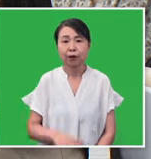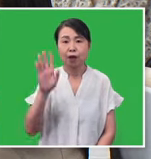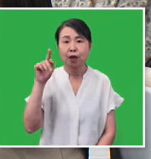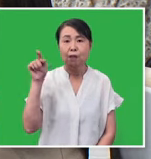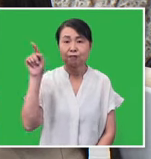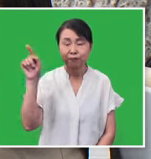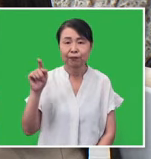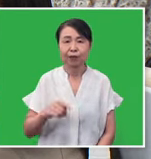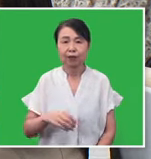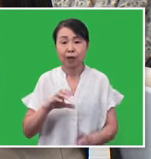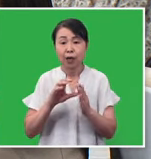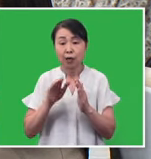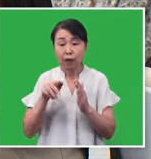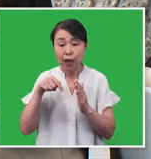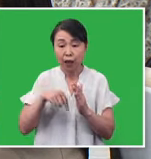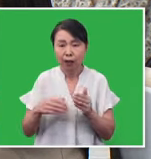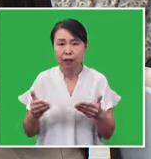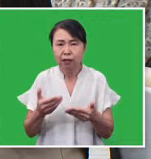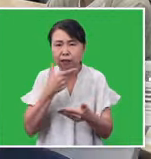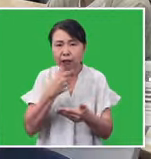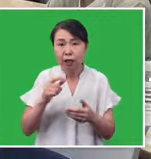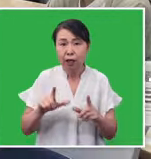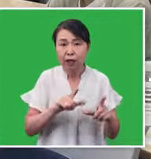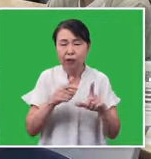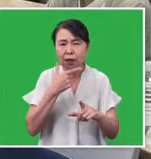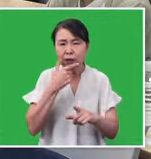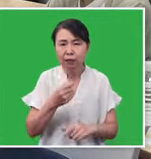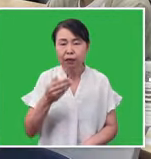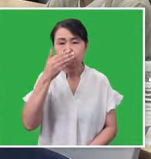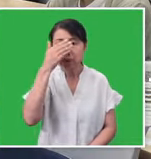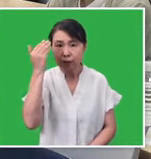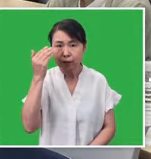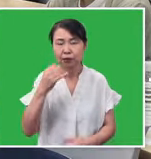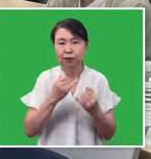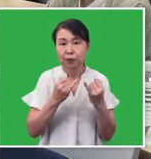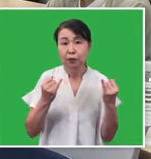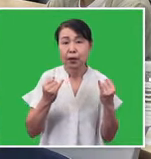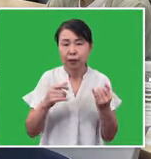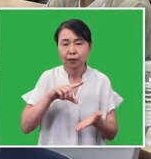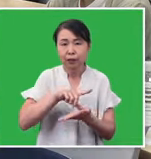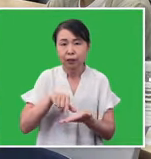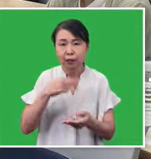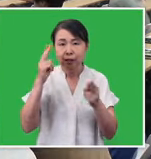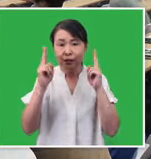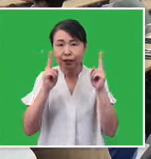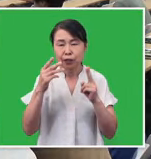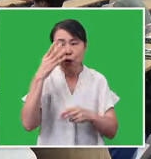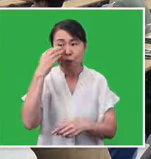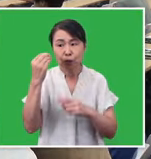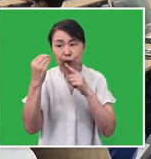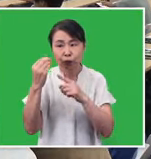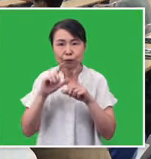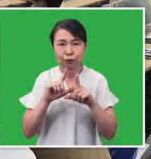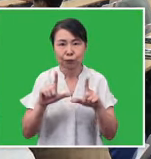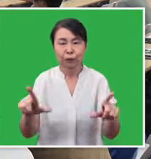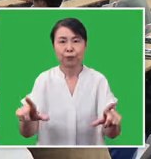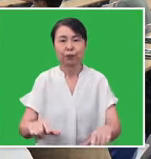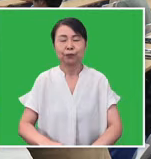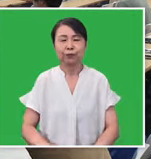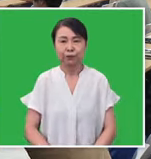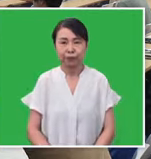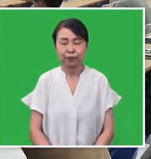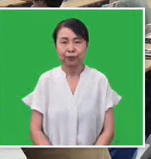県は岩手で働きたい、暮らしたいと考える若者や女性に県内企業の魅力を伝えていきます。